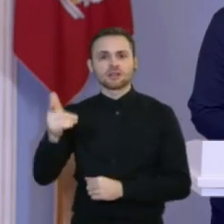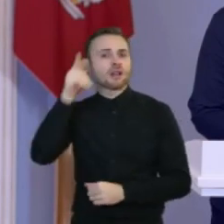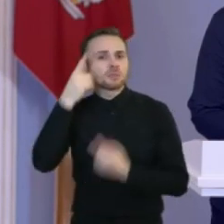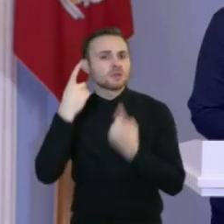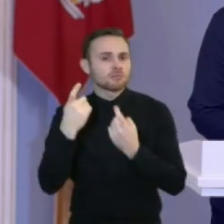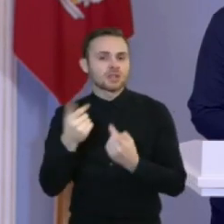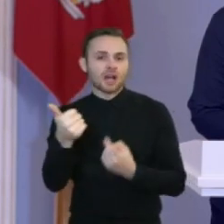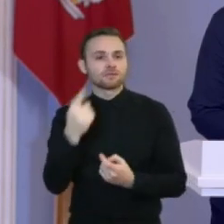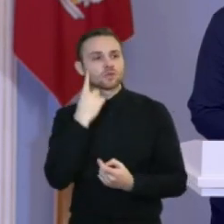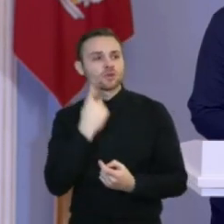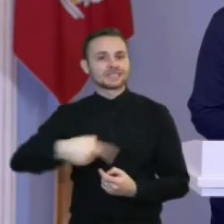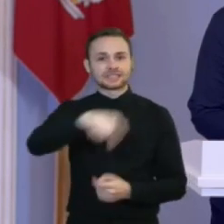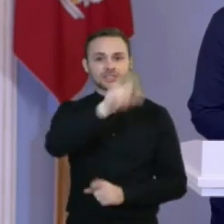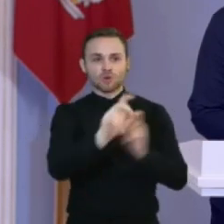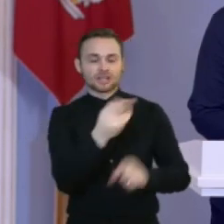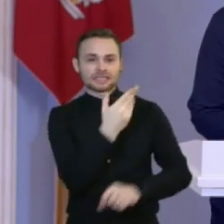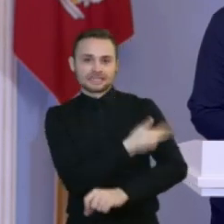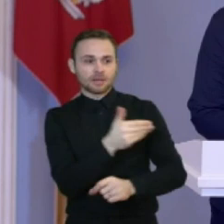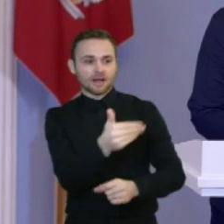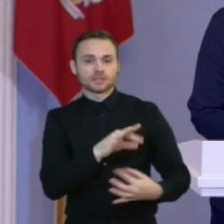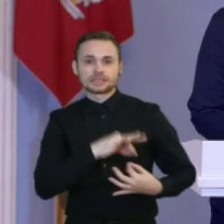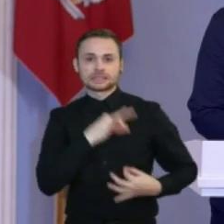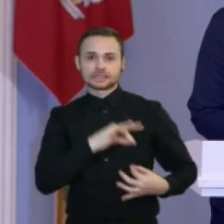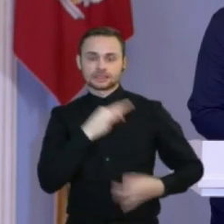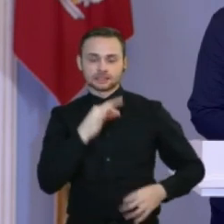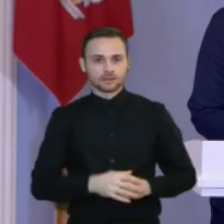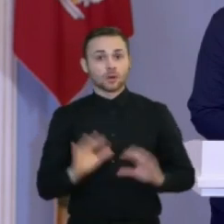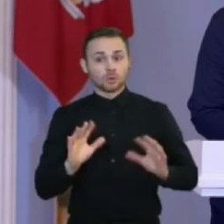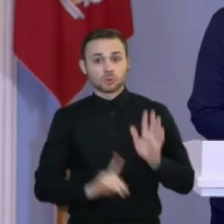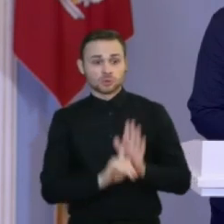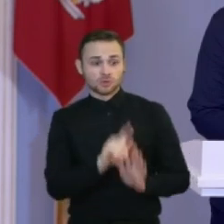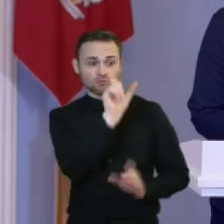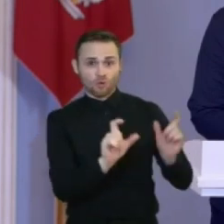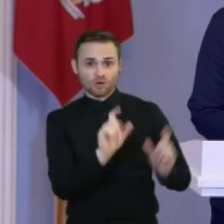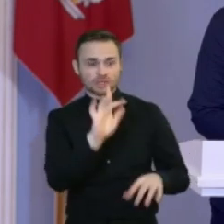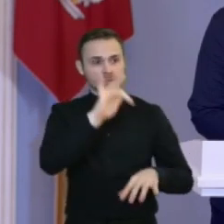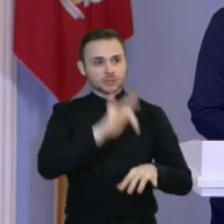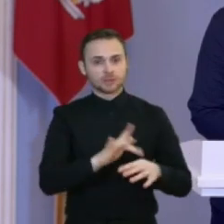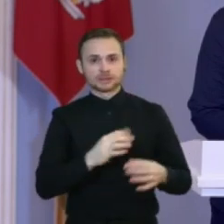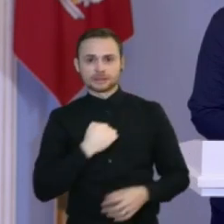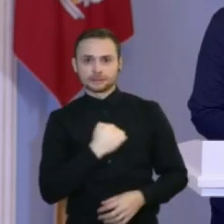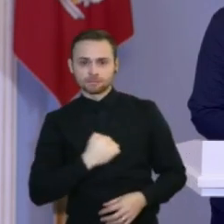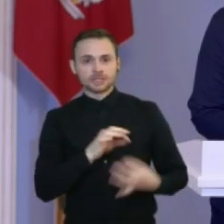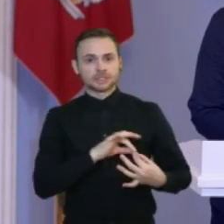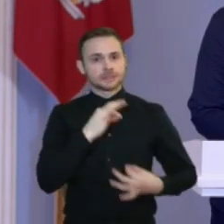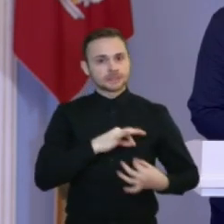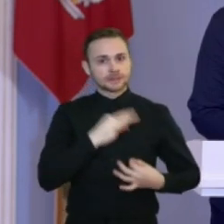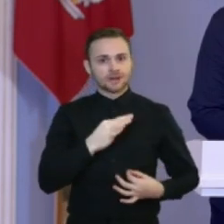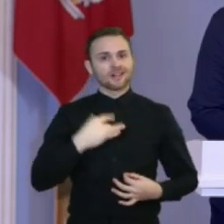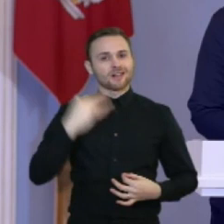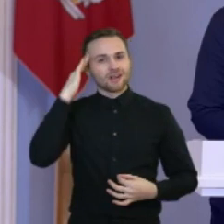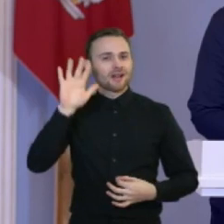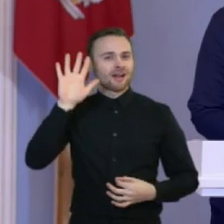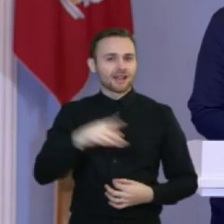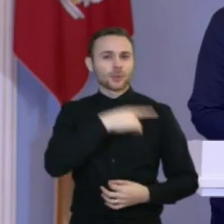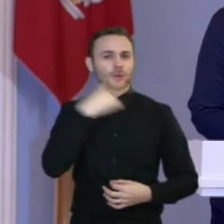Ji skirta silpniems, kurie galbūt pradės krūpčioti ir galvos, kad galbūt geriau nesipykti su